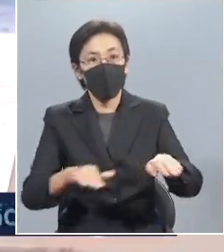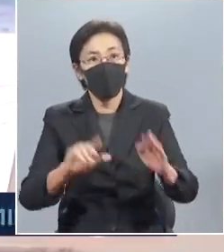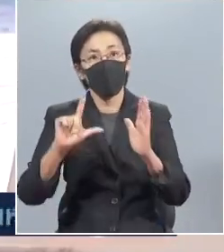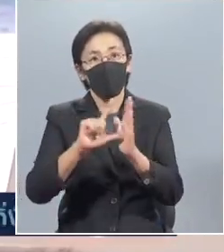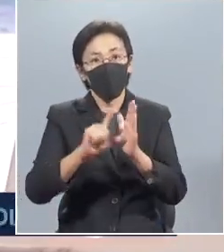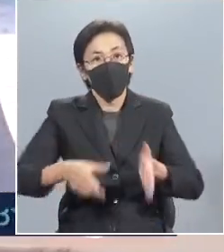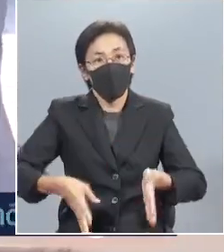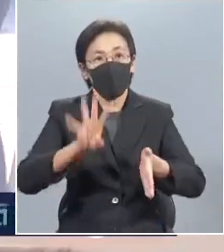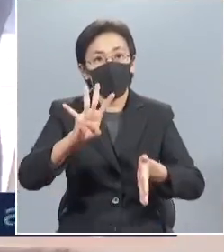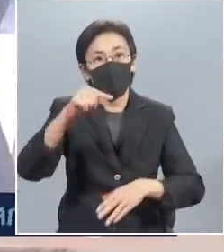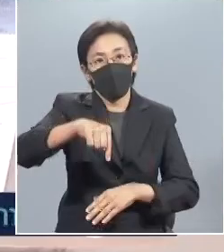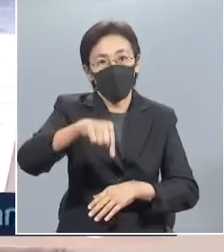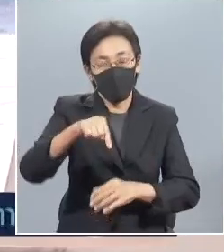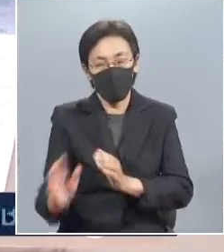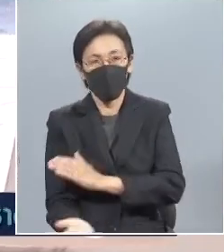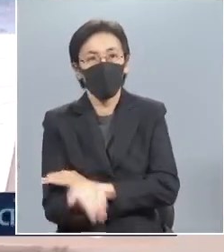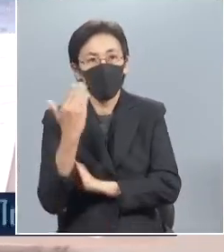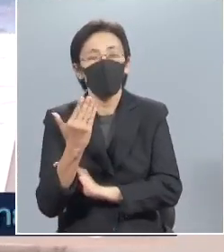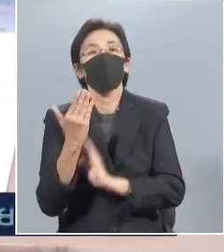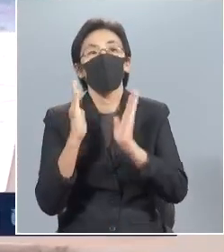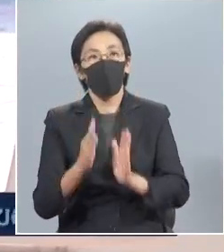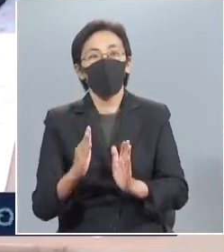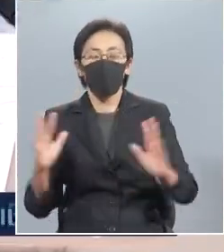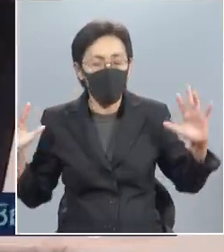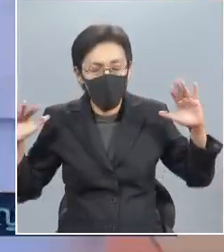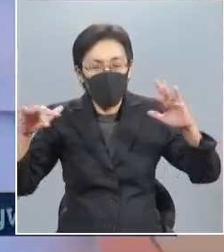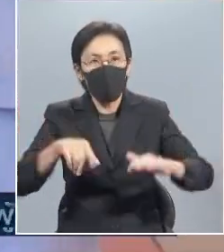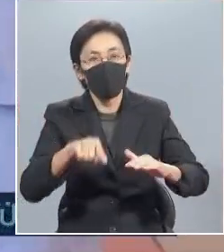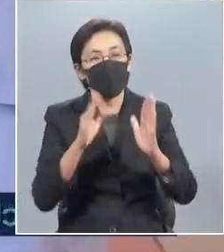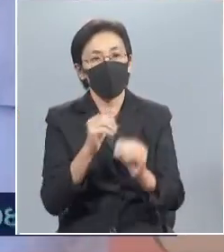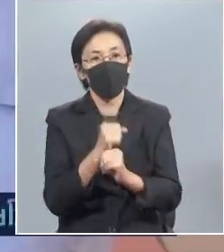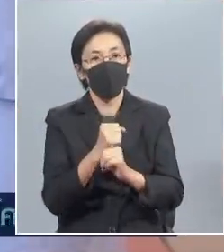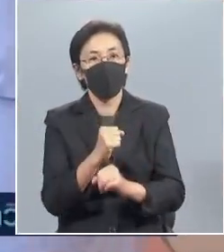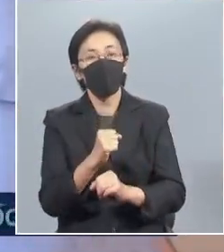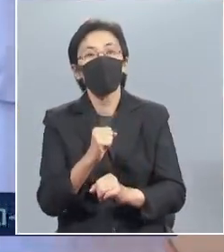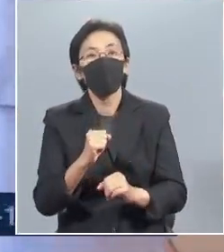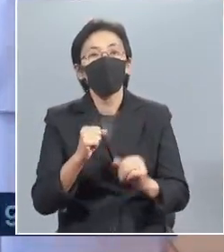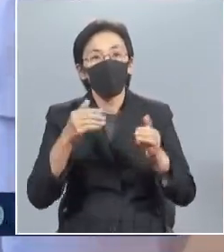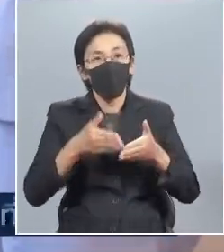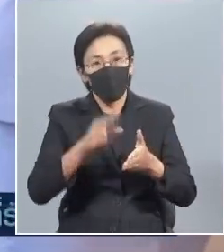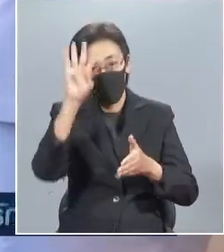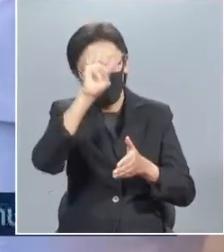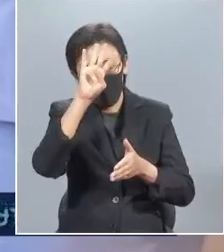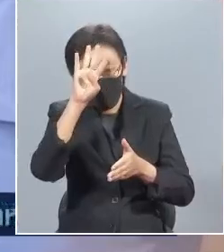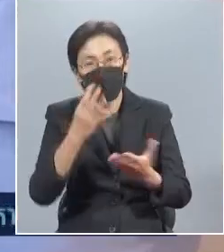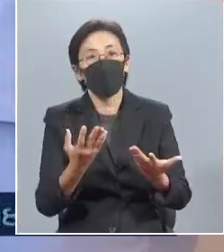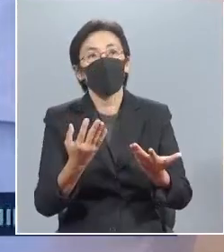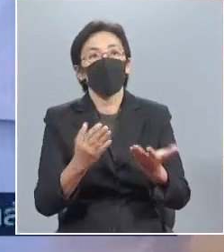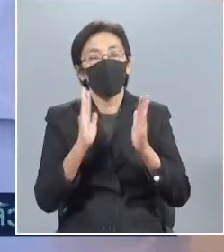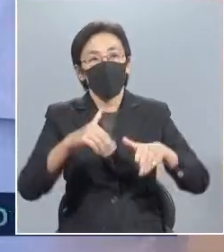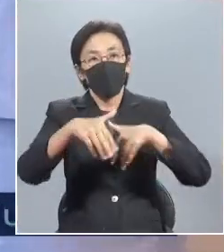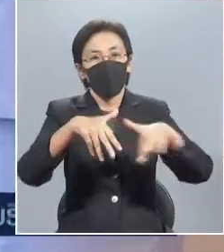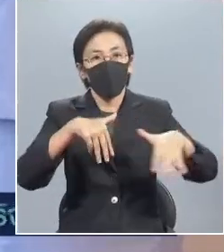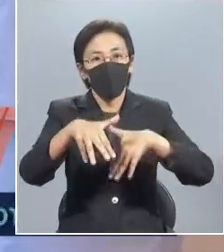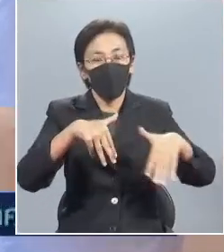4นะก็รู้ว่าคะตั้งแต่เช้านะครับเจ้าหน้าที่เขตคลองเตยเองก็ไปจัดเตรียมสถานที่ครับแล้วก็มีกลุ่มชาวบ้าน